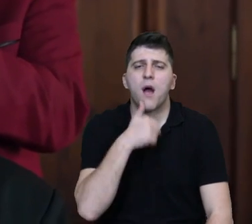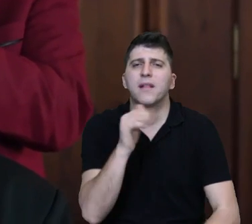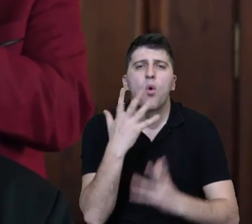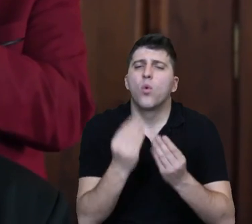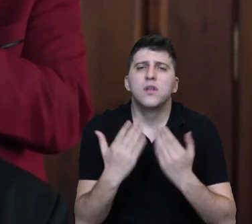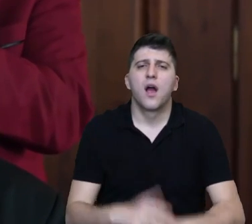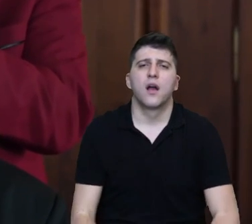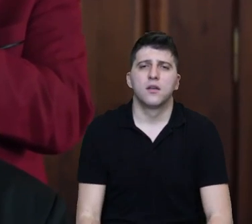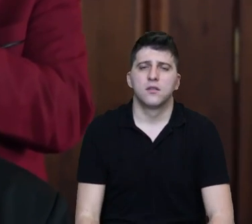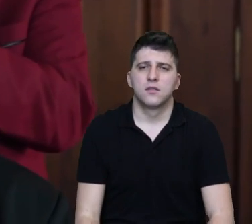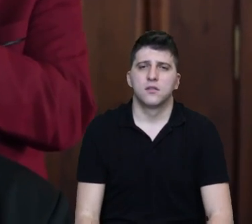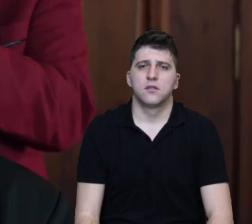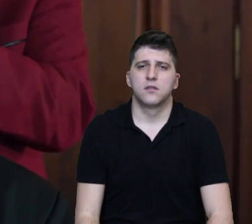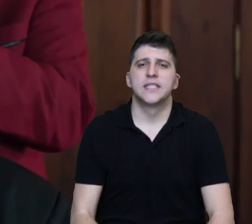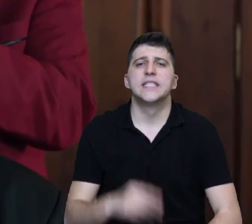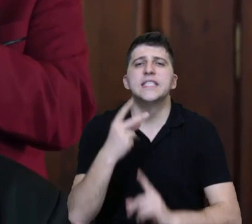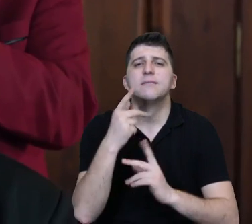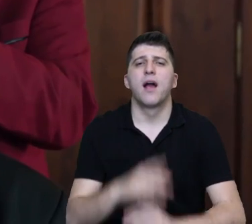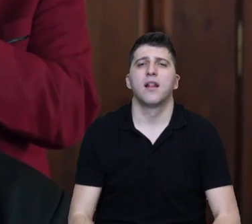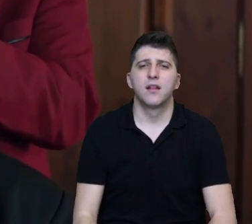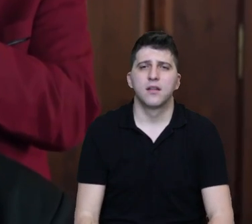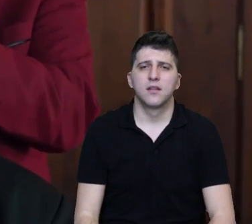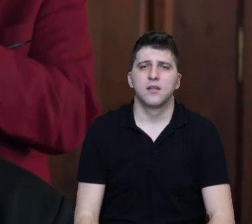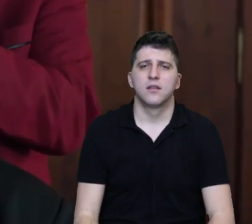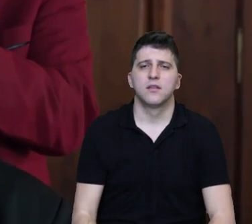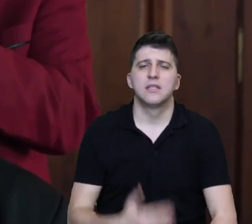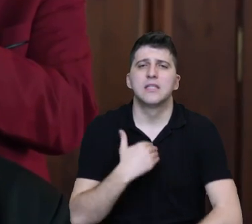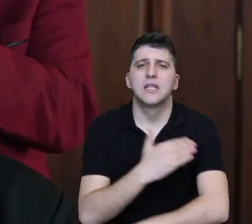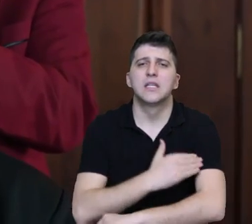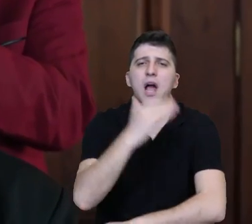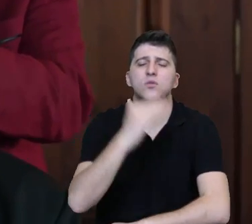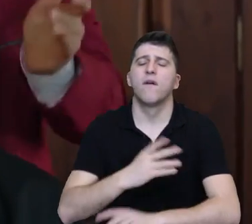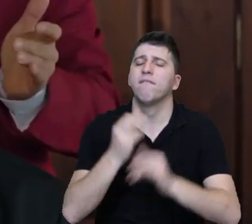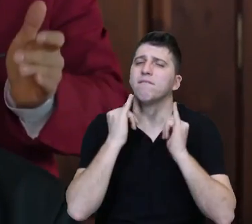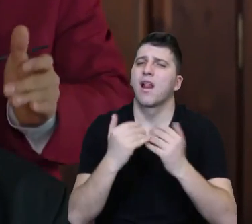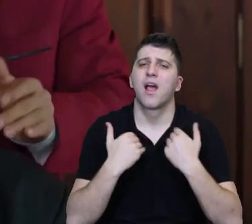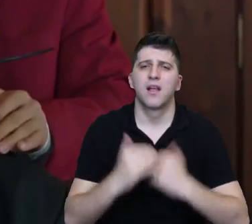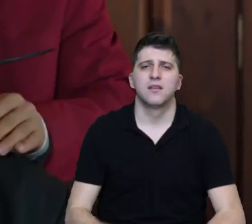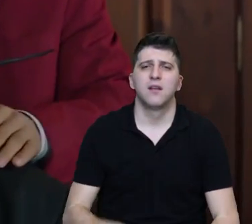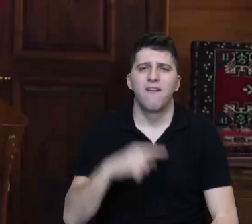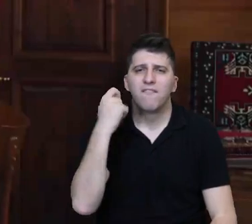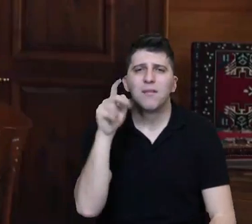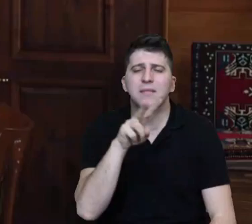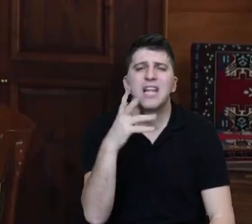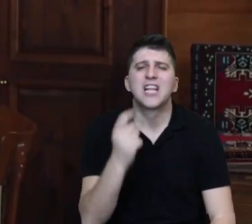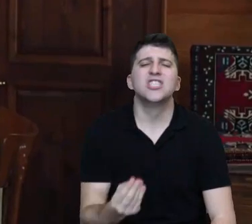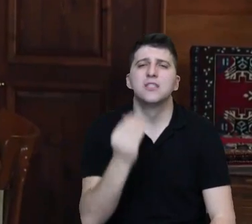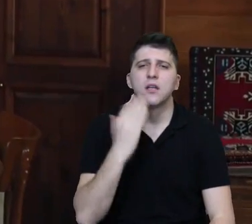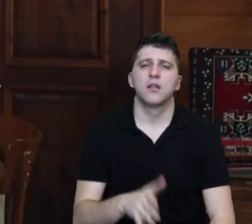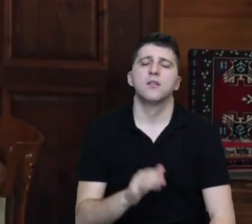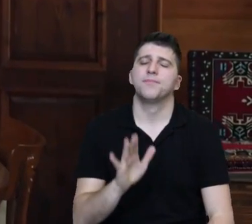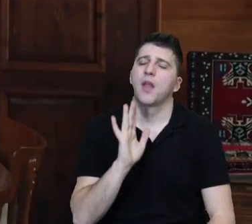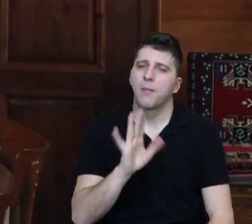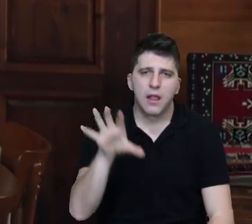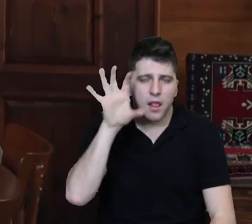ya? Konaktalar. İsmail, pansiyonum yerlerde sürünüyor. Bu filmciler nereden çıktı lan? Tamam abi, bu kadar